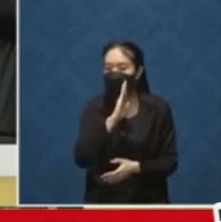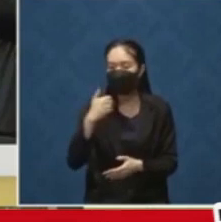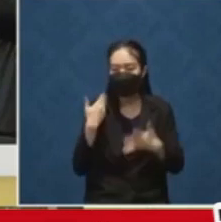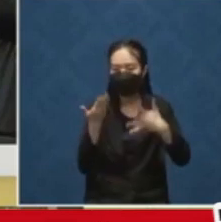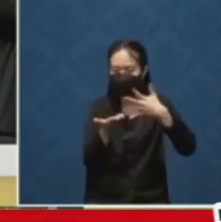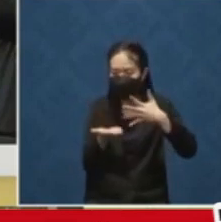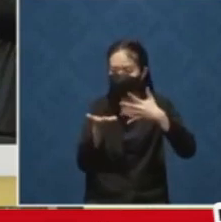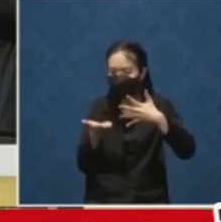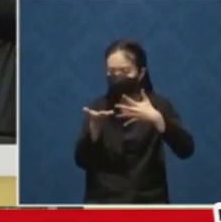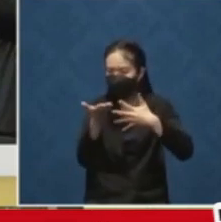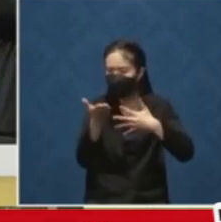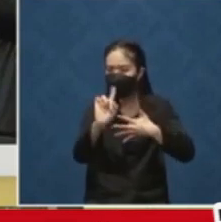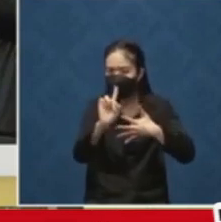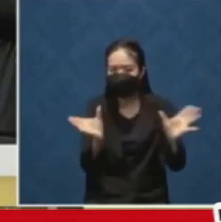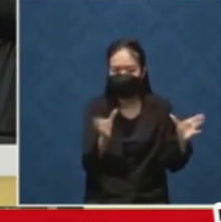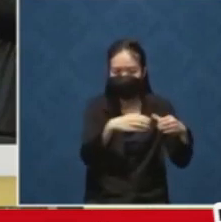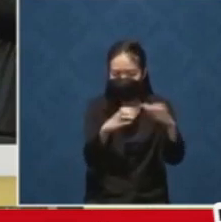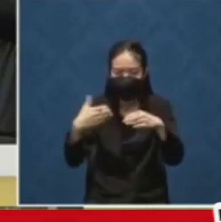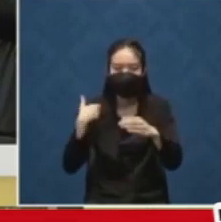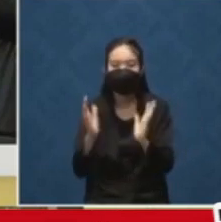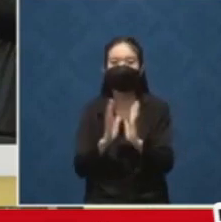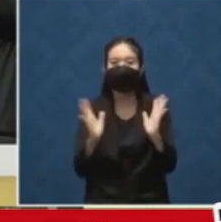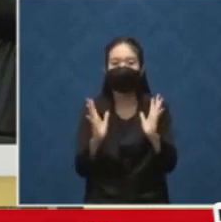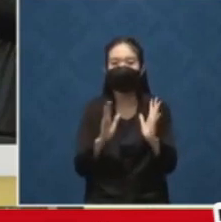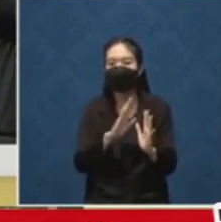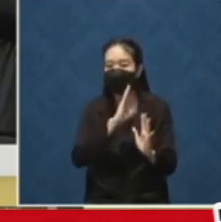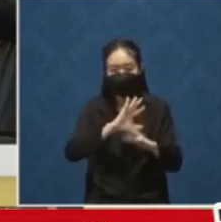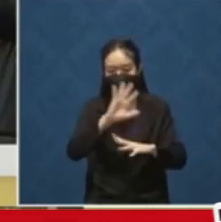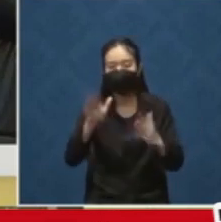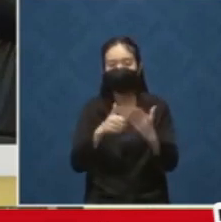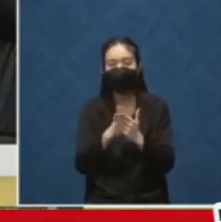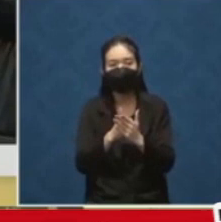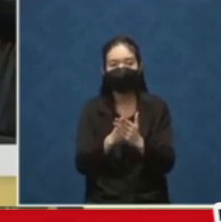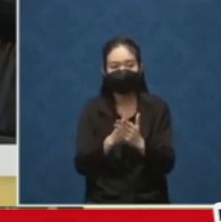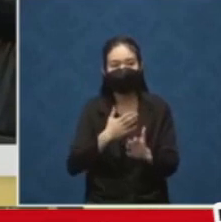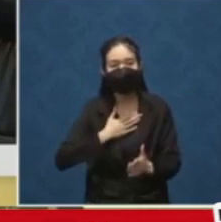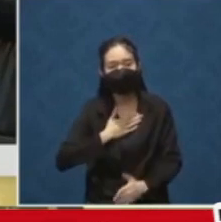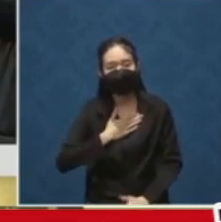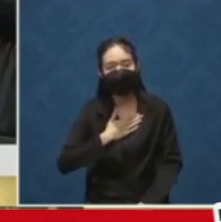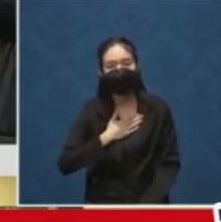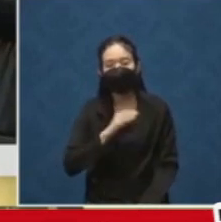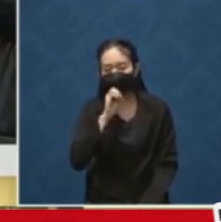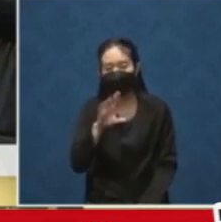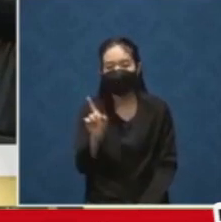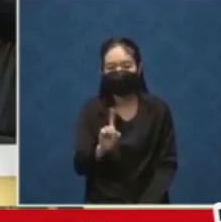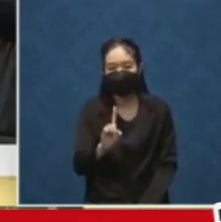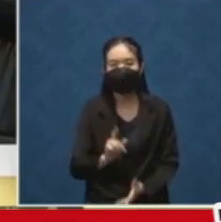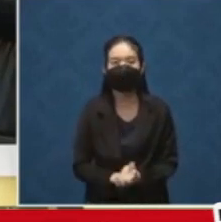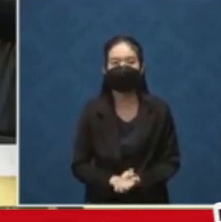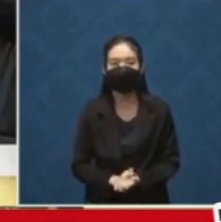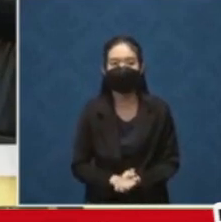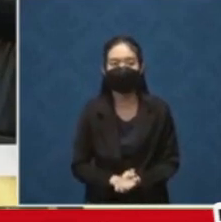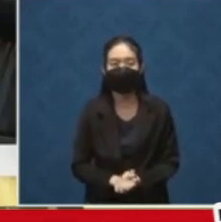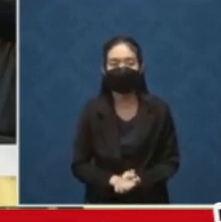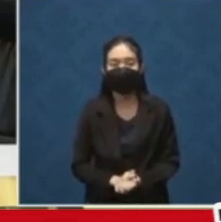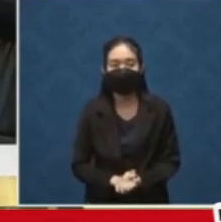่ มา เดย จะหมด ผู้วัชาการ นะครั ตำ.รวจ มัมกี่ 9 ค่ปัชาการไป ไป แ มา เกือบ หมด แลนะเพรฉั้น ผมท